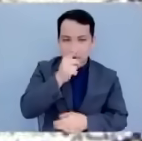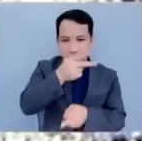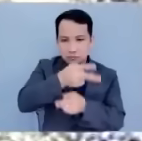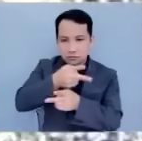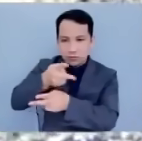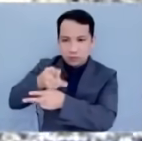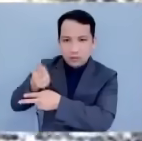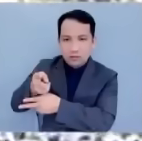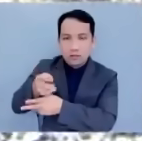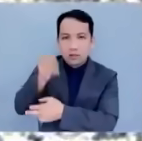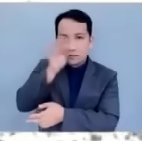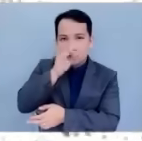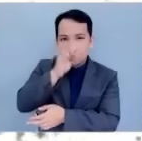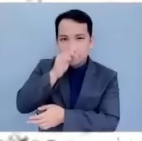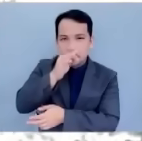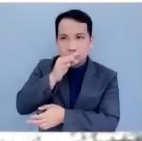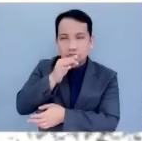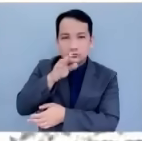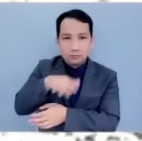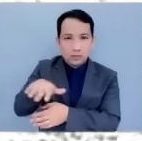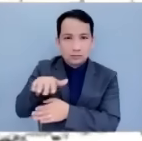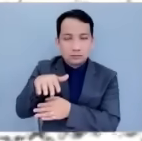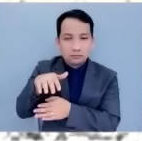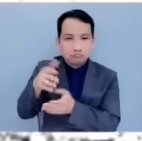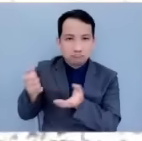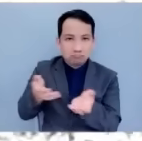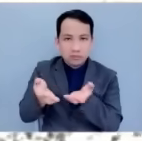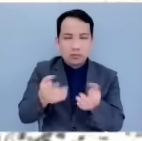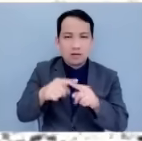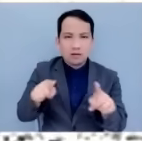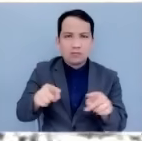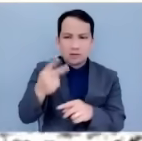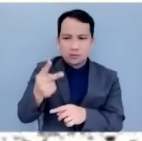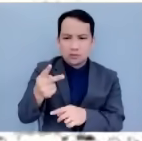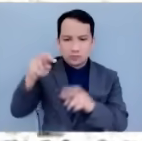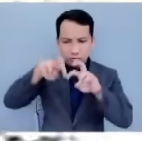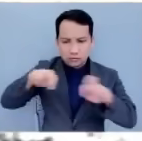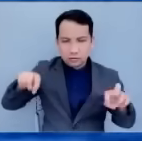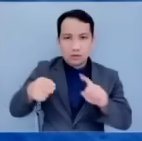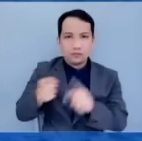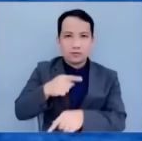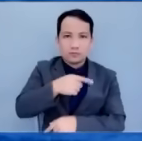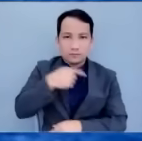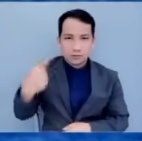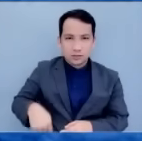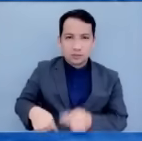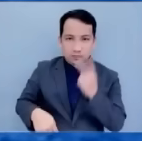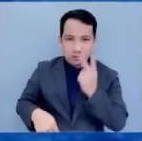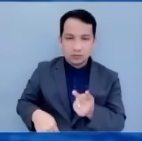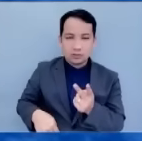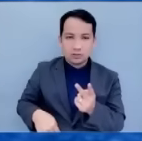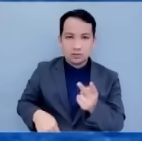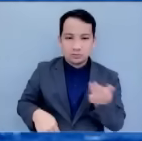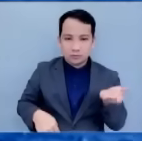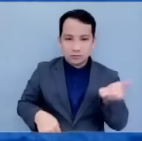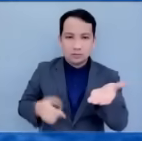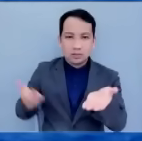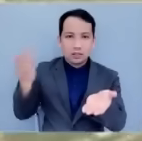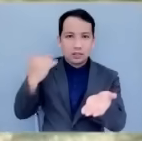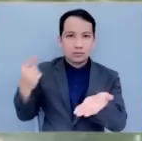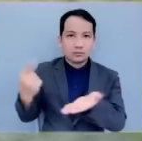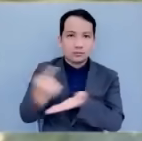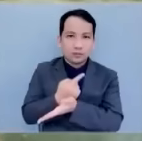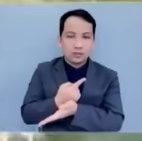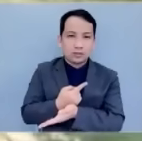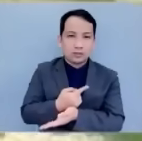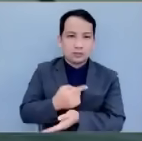mga isda roon. Kasunod yan ang ulat na may 2 research vessel ng China na naispatang nakatambay roon noong nakarang linggo. Nakastandby